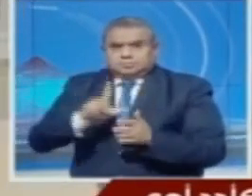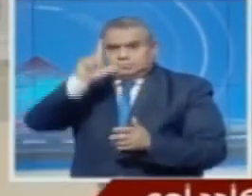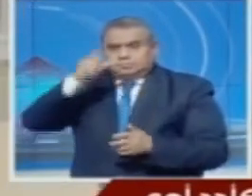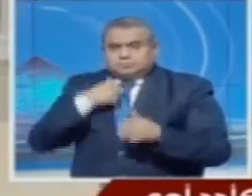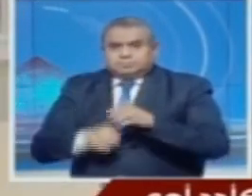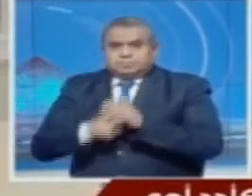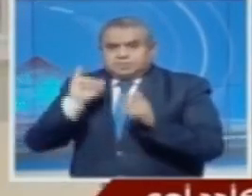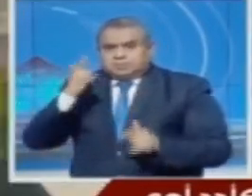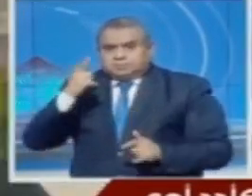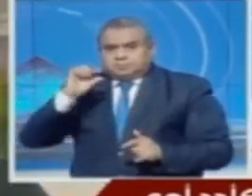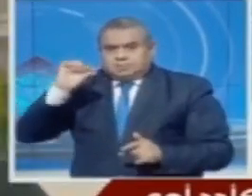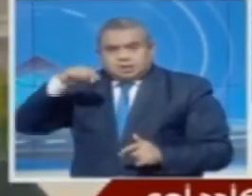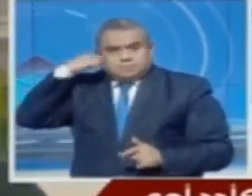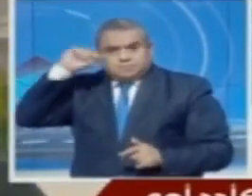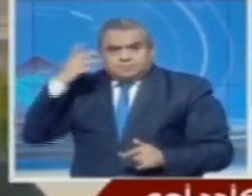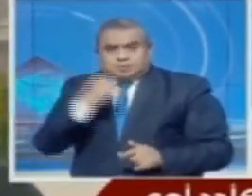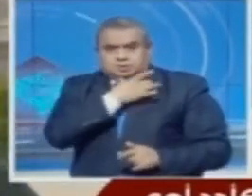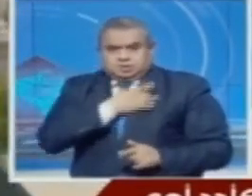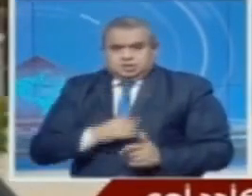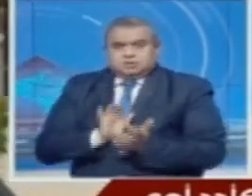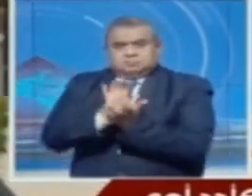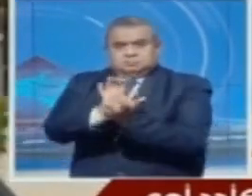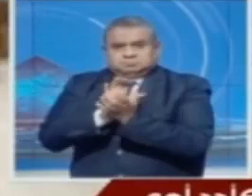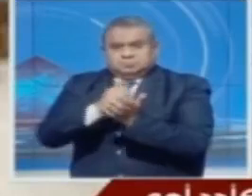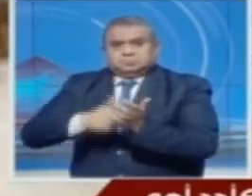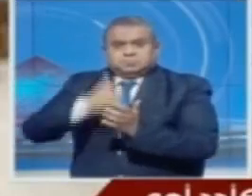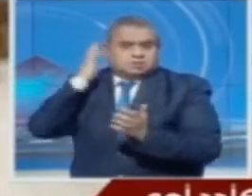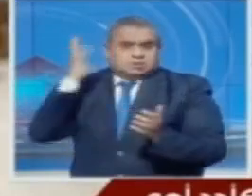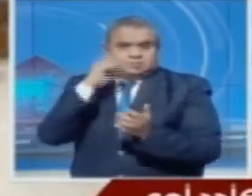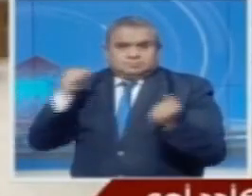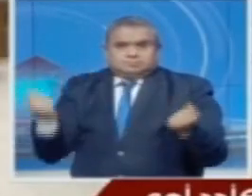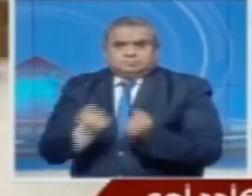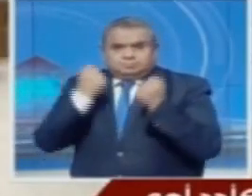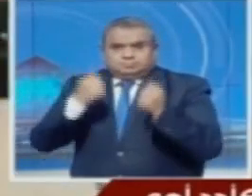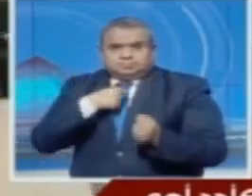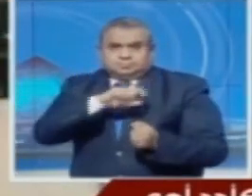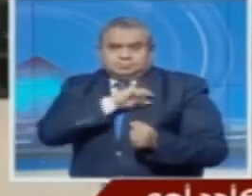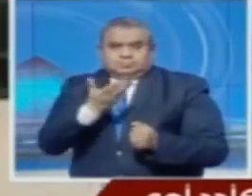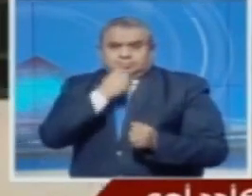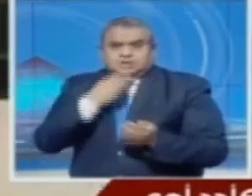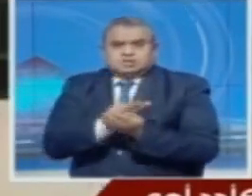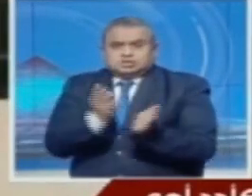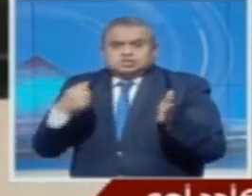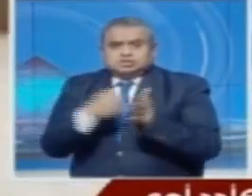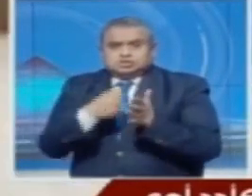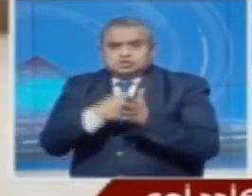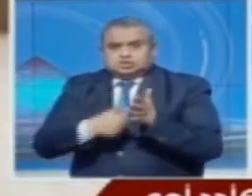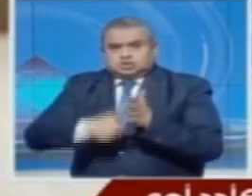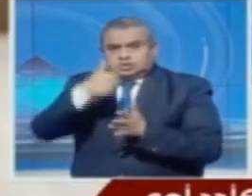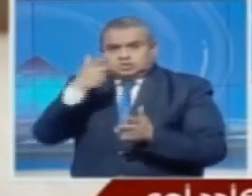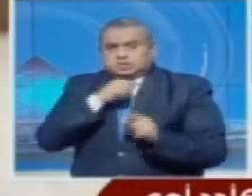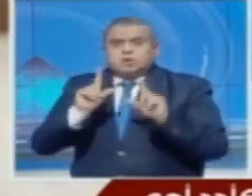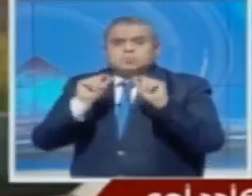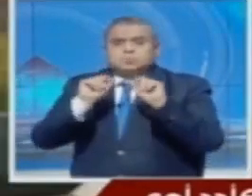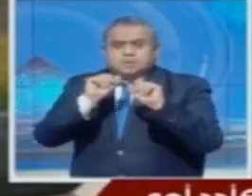أول محمد زكي بتقليد أوائل الخريجين نوط التدريب من الطبقة الثانية وتوزيع شهادات التقدير